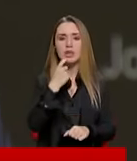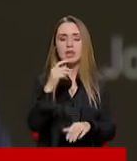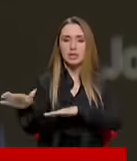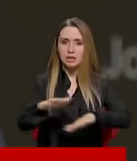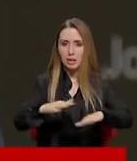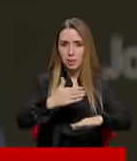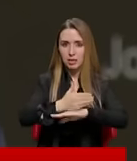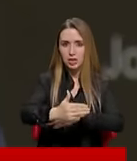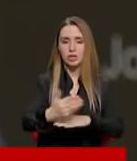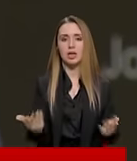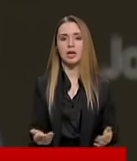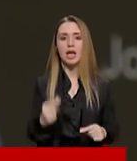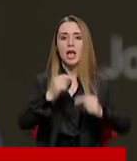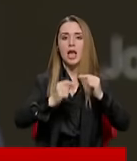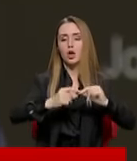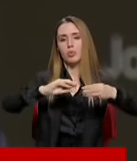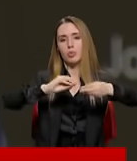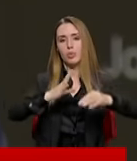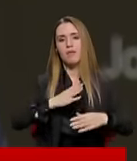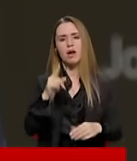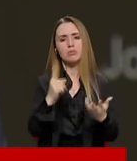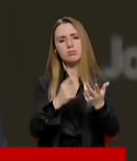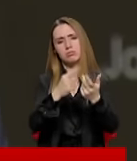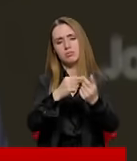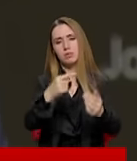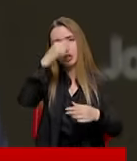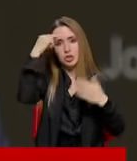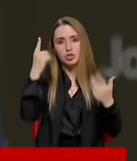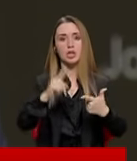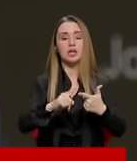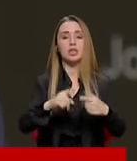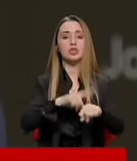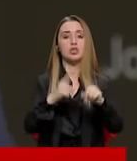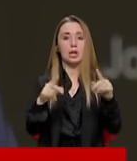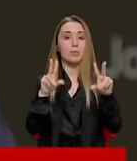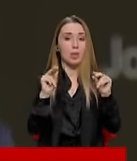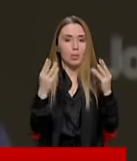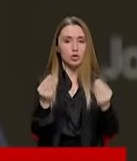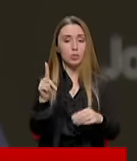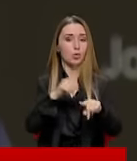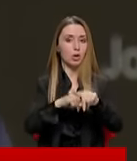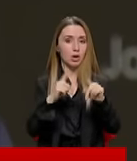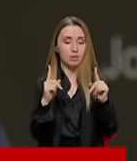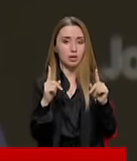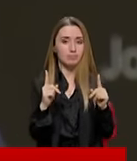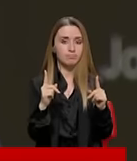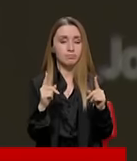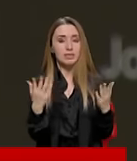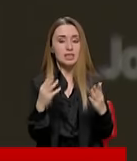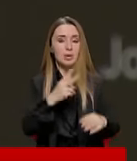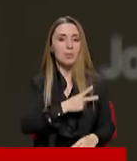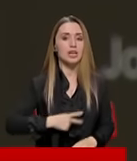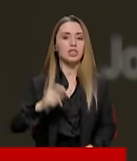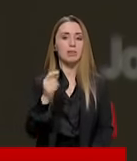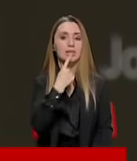deprem de geçti ekonomik sıkıntılar derken İnşallah ik dönemi tamamlayacağız Bu arada Eee Nas nasıl bir belediyecilik